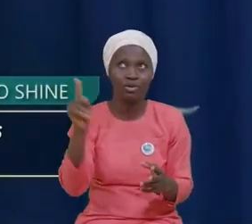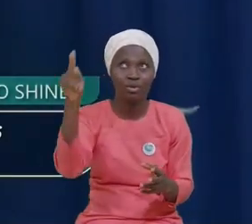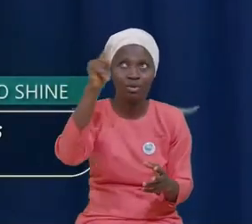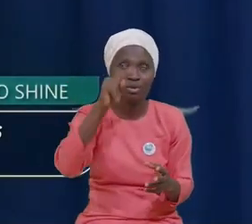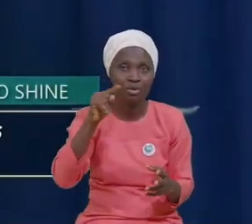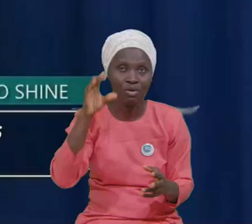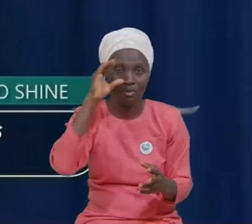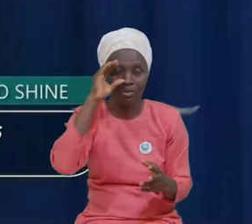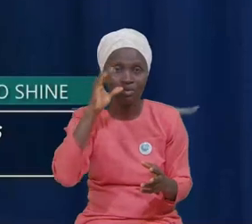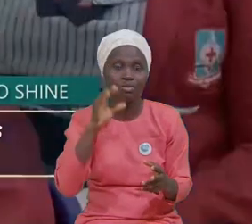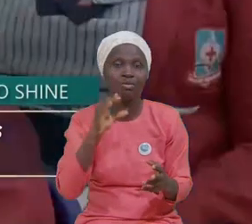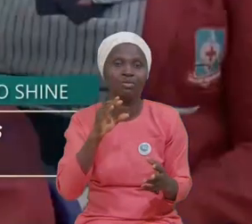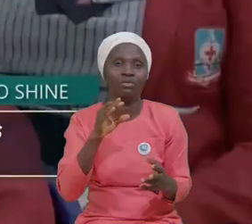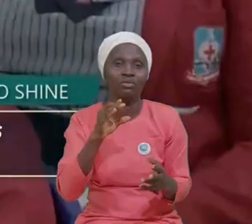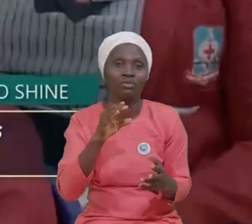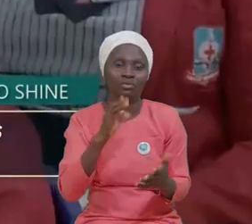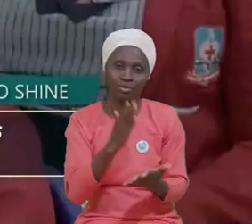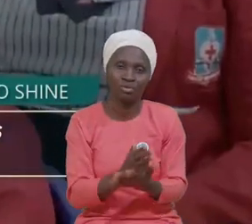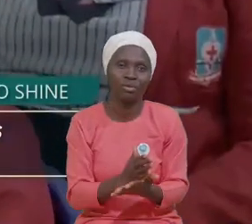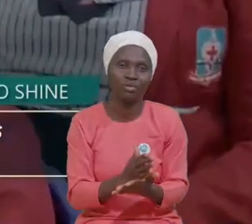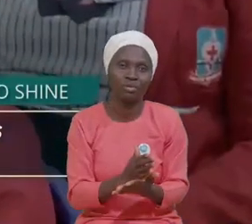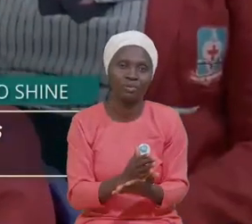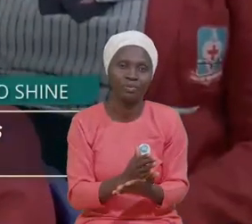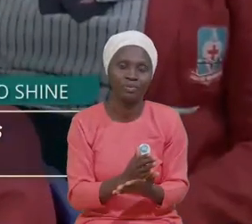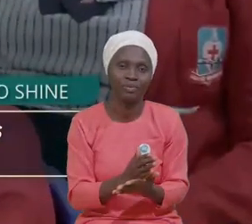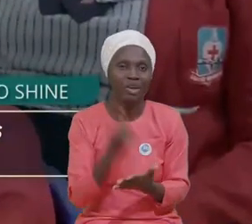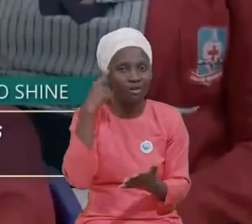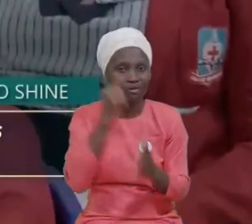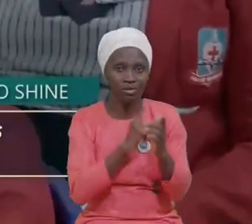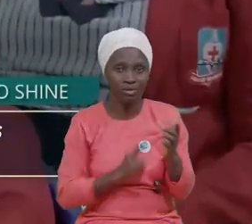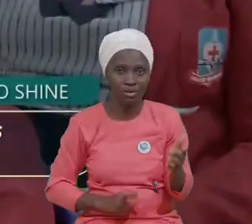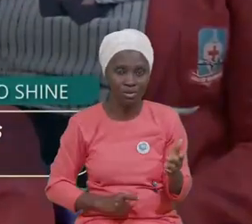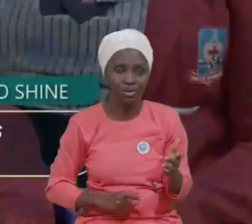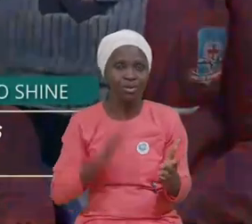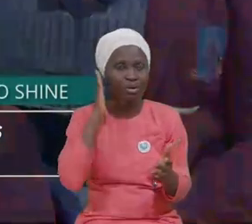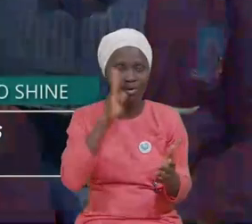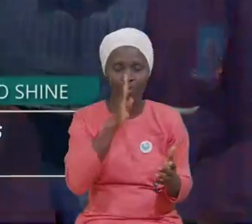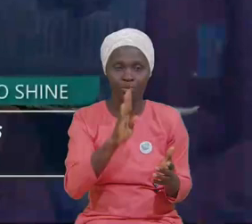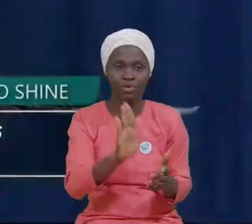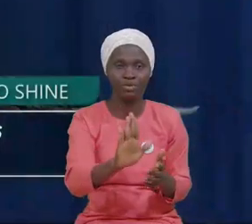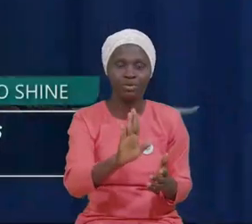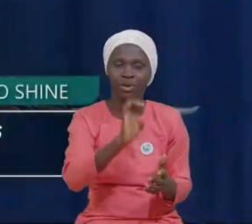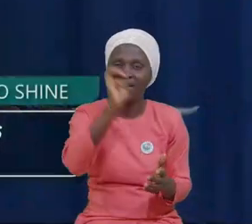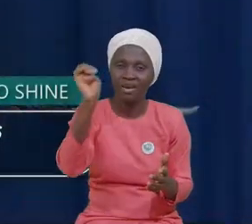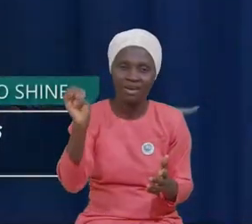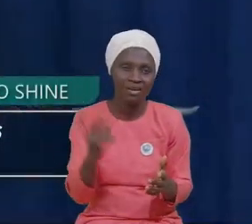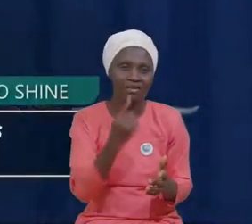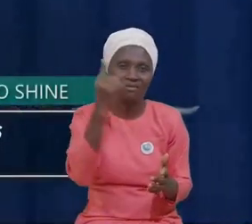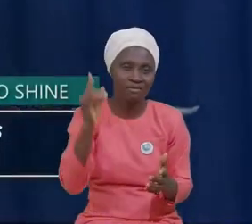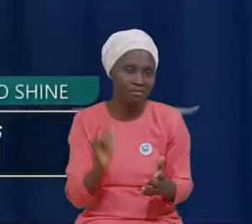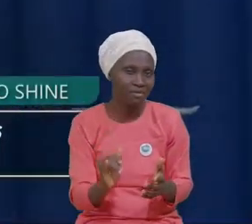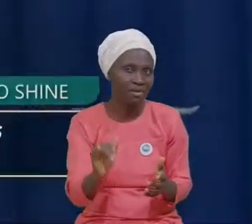Et ta lune ne s'obscurcira plus, car l'Éternel sera ta lumière.